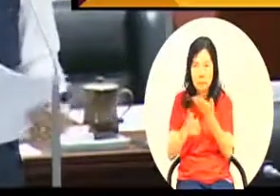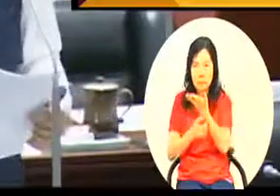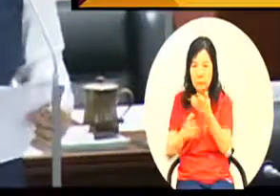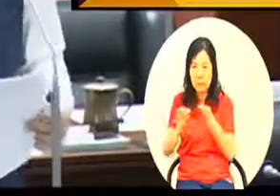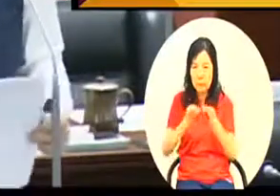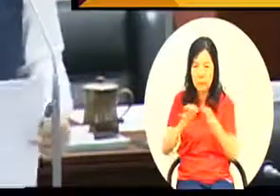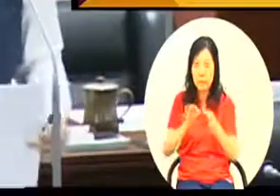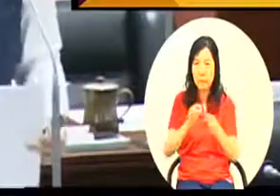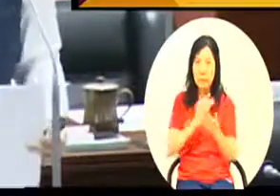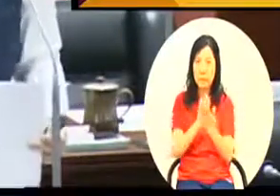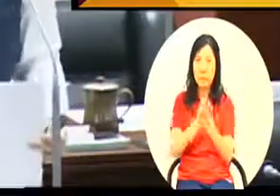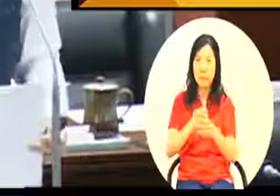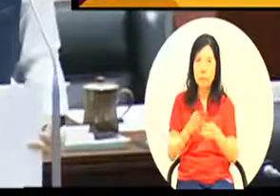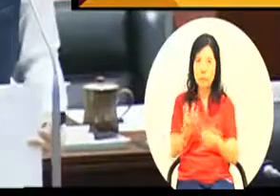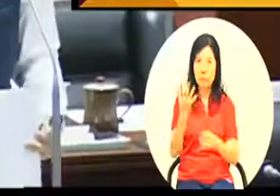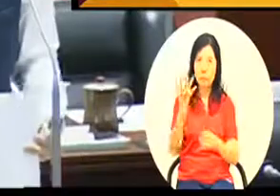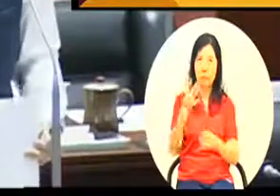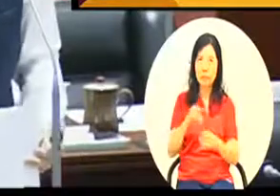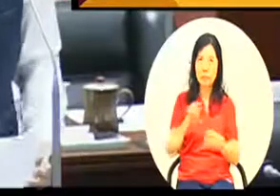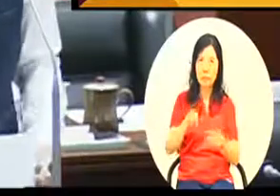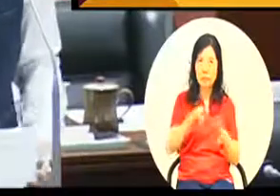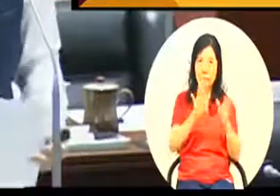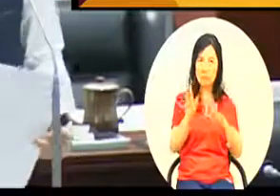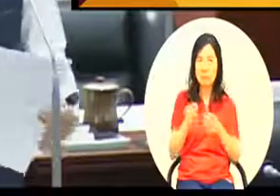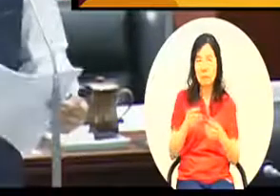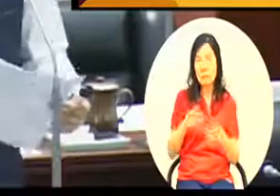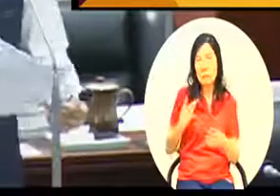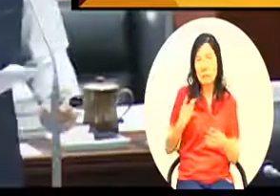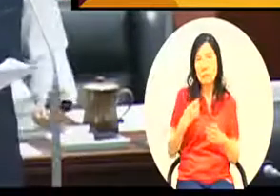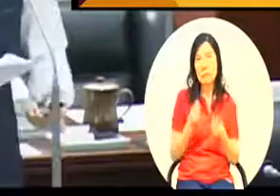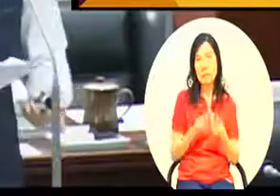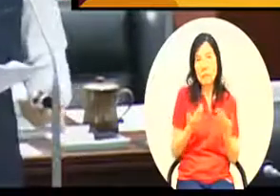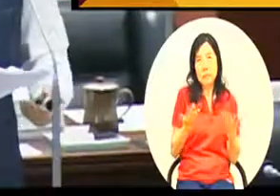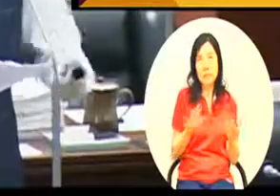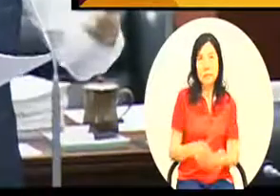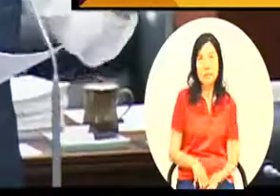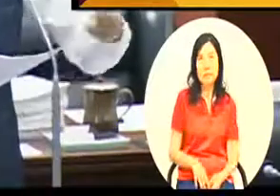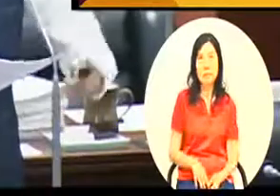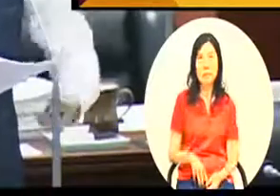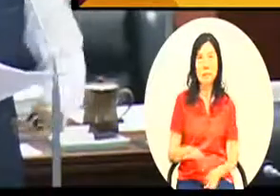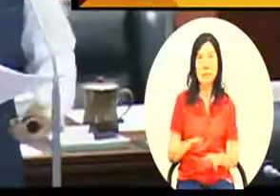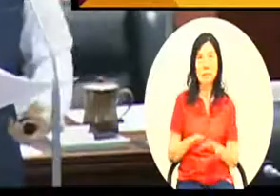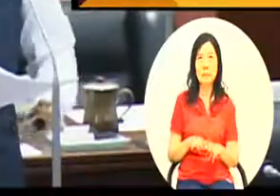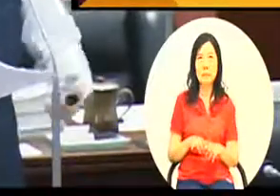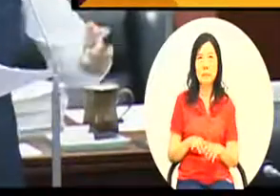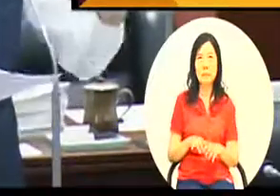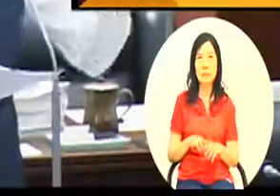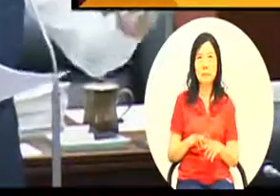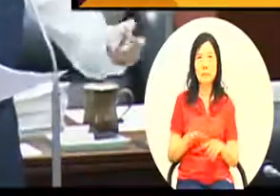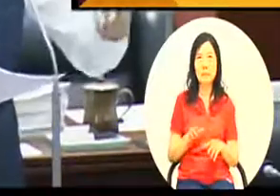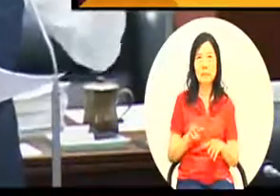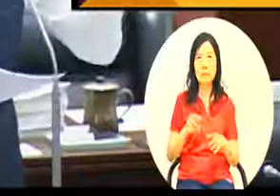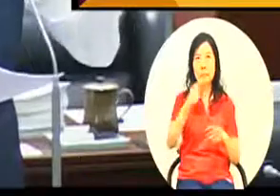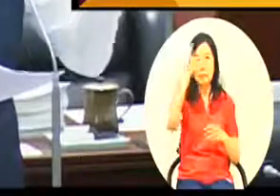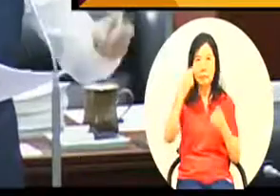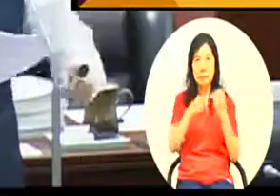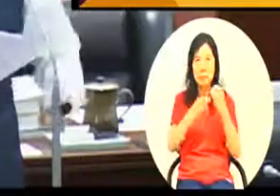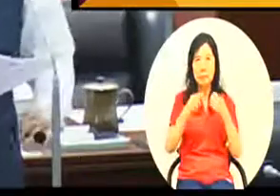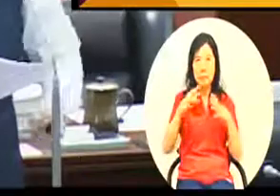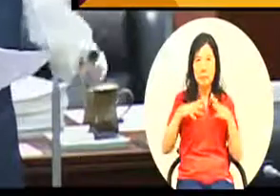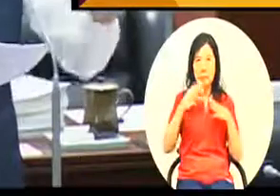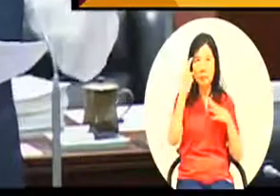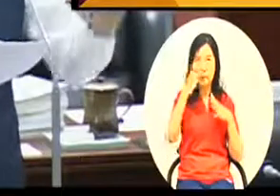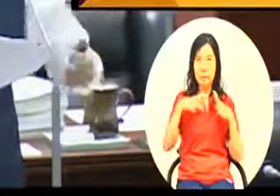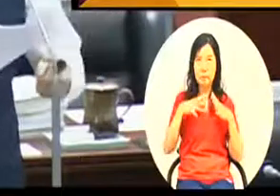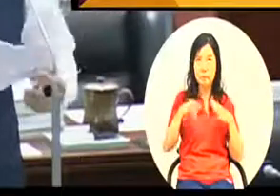是很多。这个状况我真的不知道为什么会，我们已经警察同仁已经，我们的司法警察官已经很努力